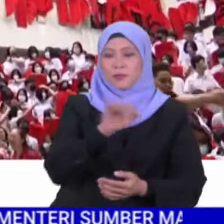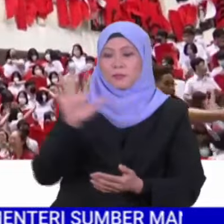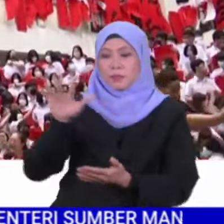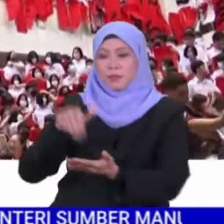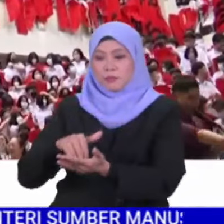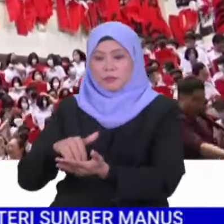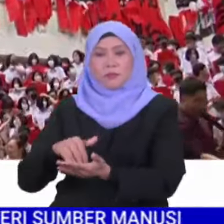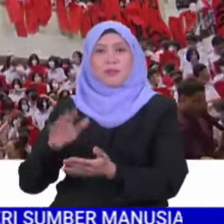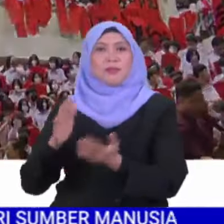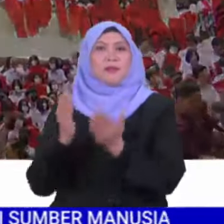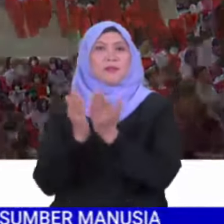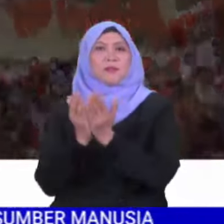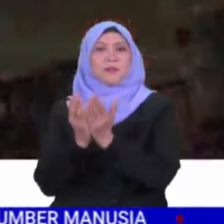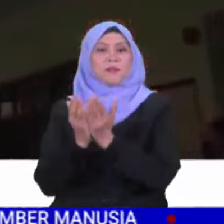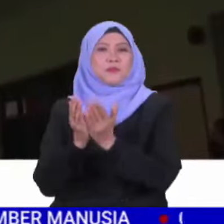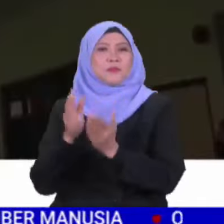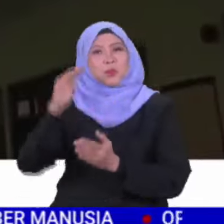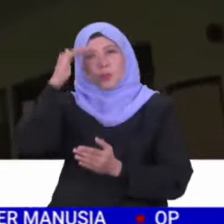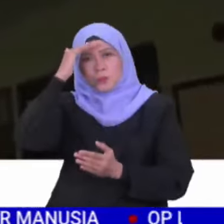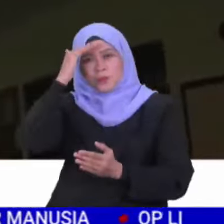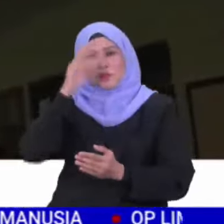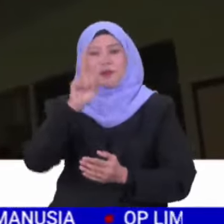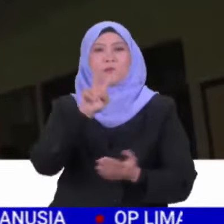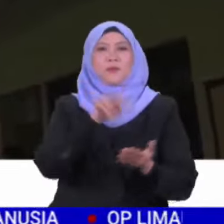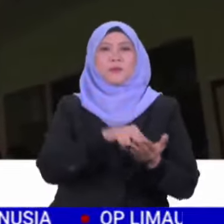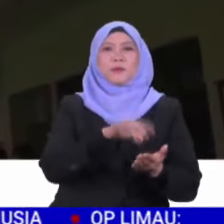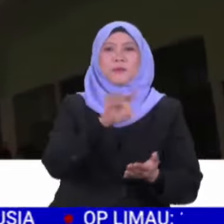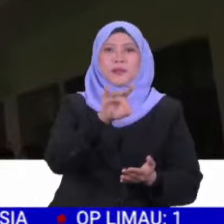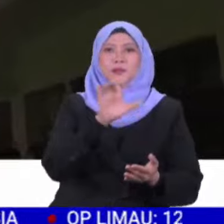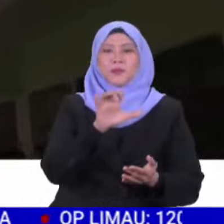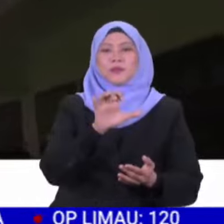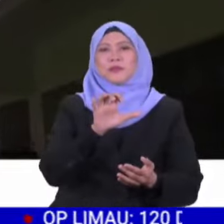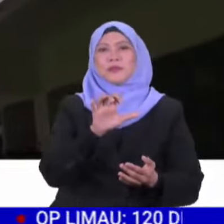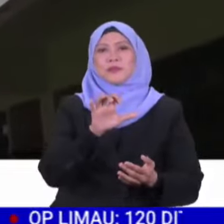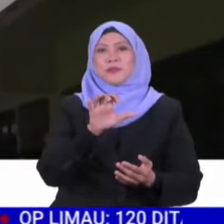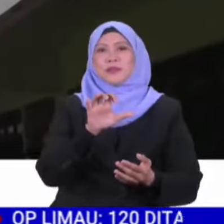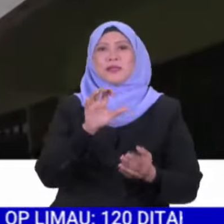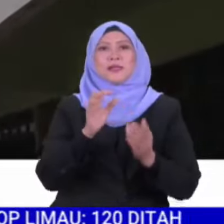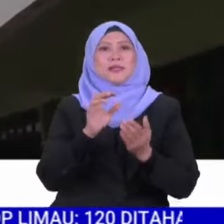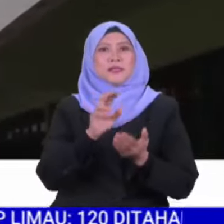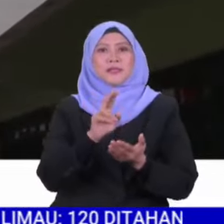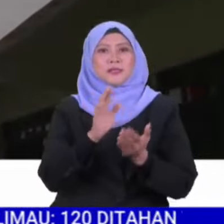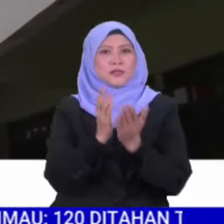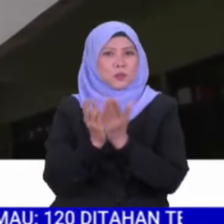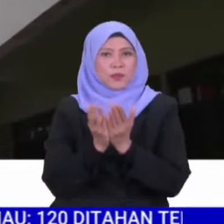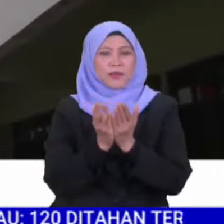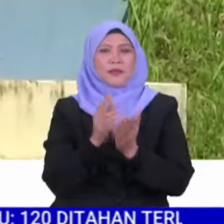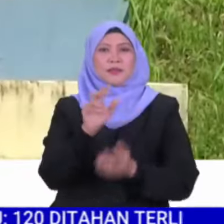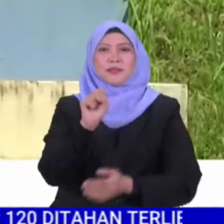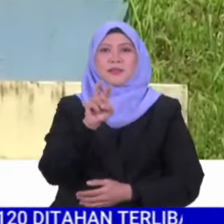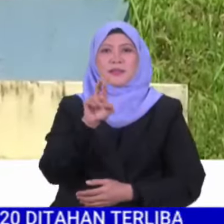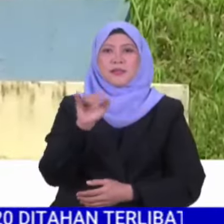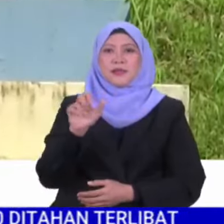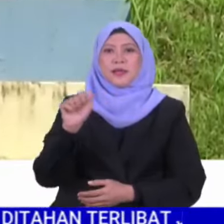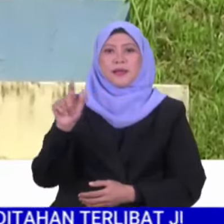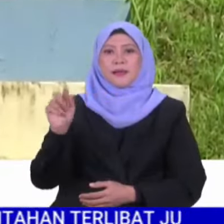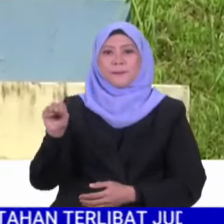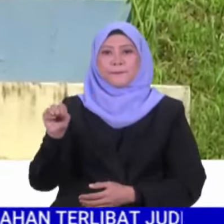5,160 di kampus Johor Bahru dan 2,804 kuplet di kampus Seri Alam.